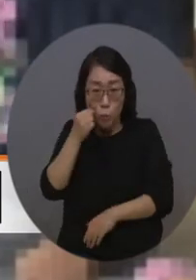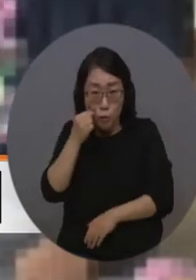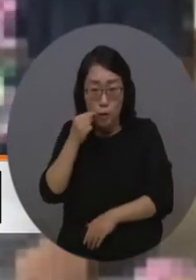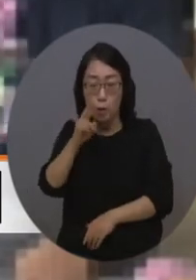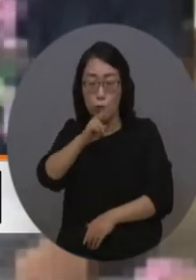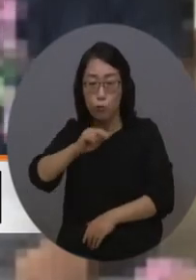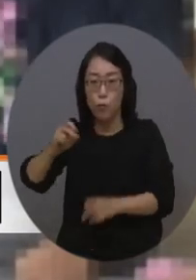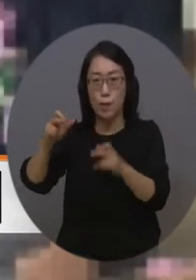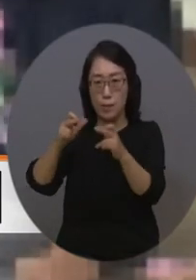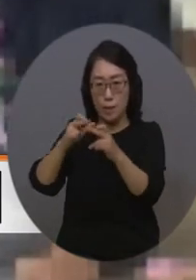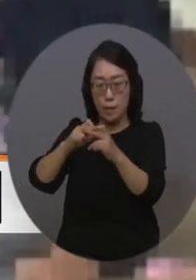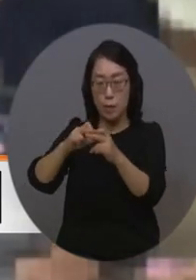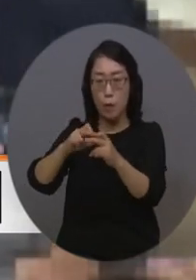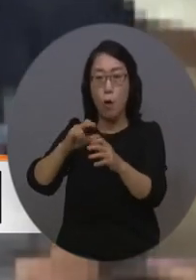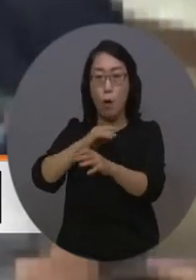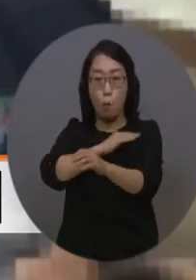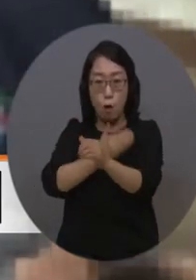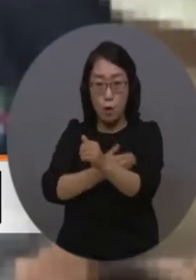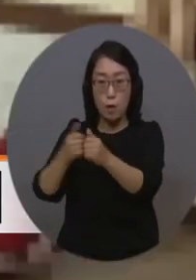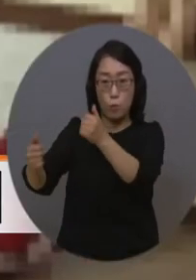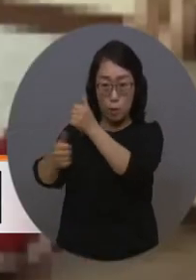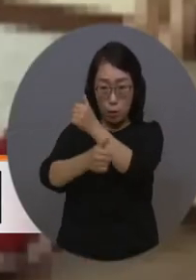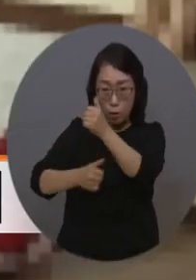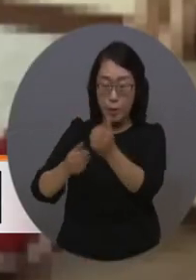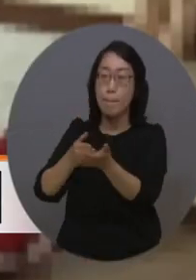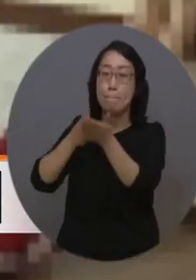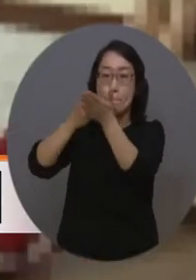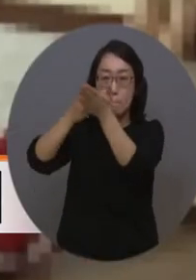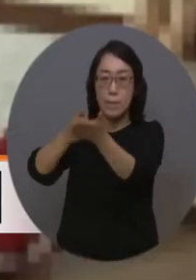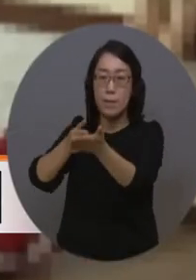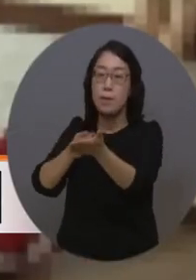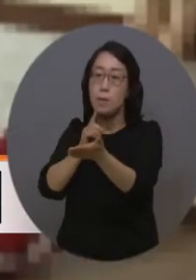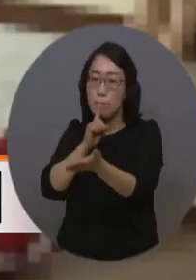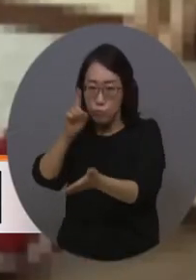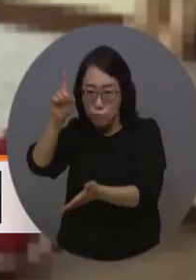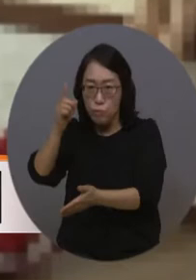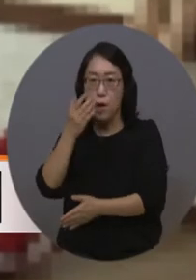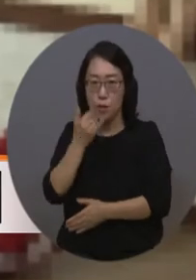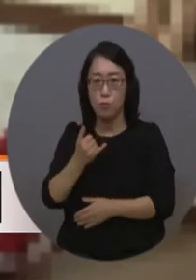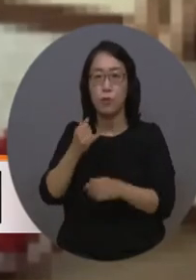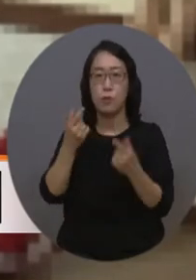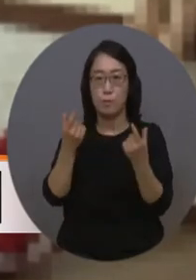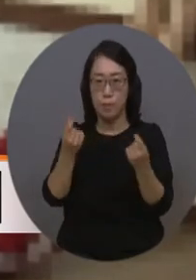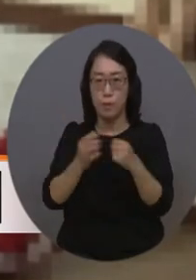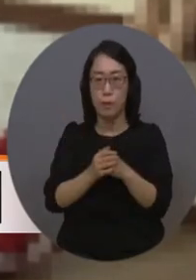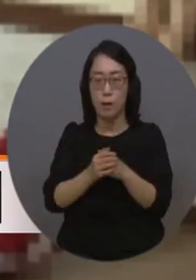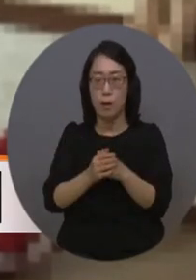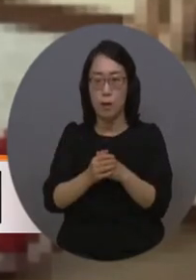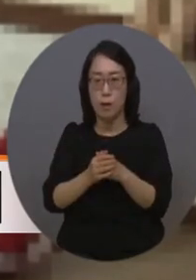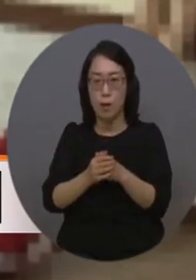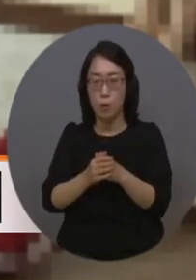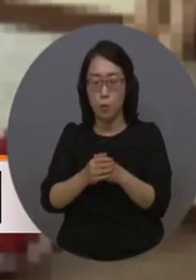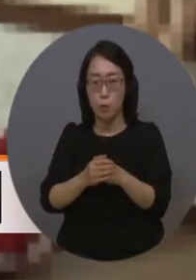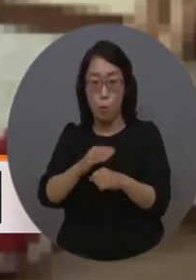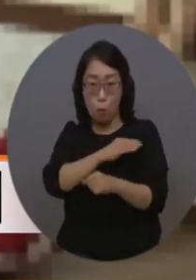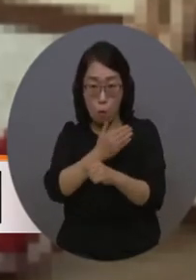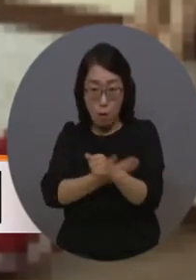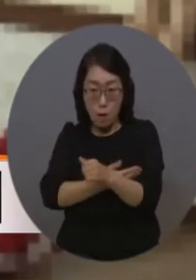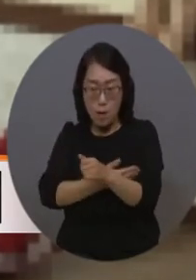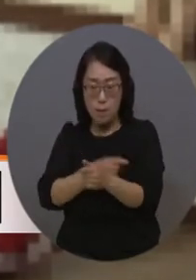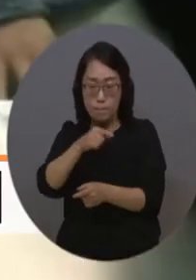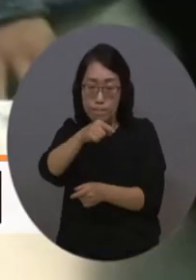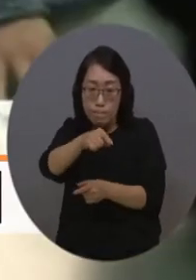장애인권리위원회에 당사국의 협약 위반을 진정하는 제도입니다. 직권조사권은 협약에 규정된